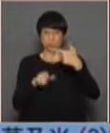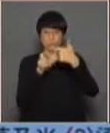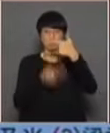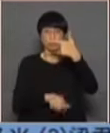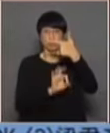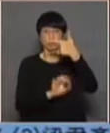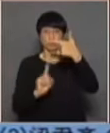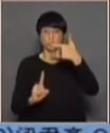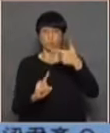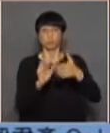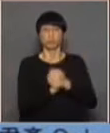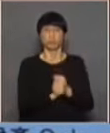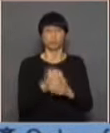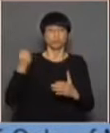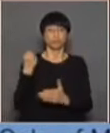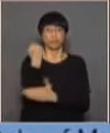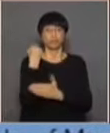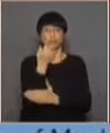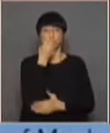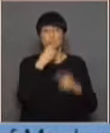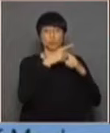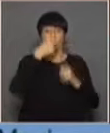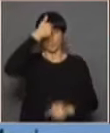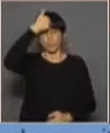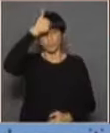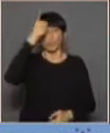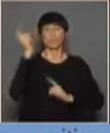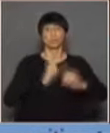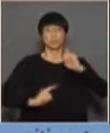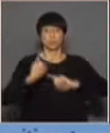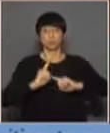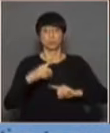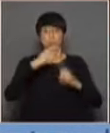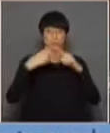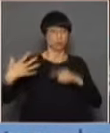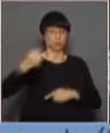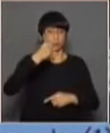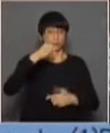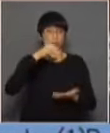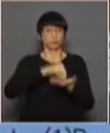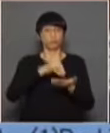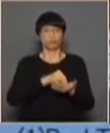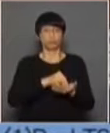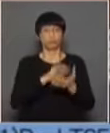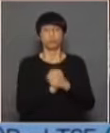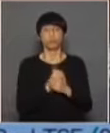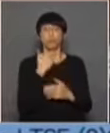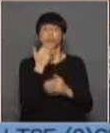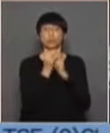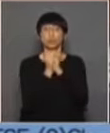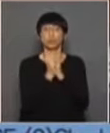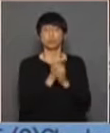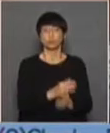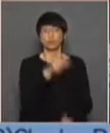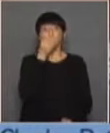动，以抗衡港人民主、自由、人权的自决诉求，争取所谓沉默的